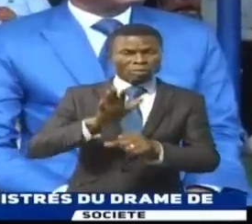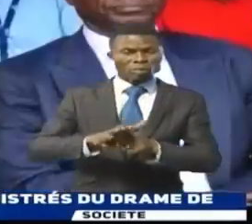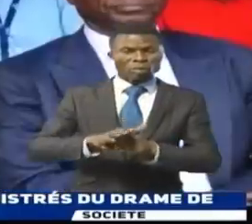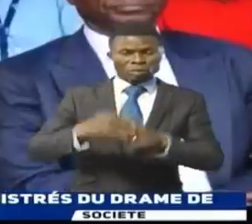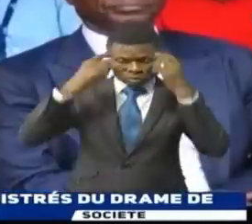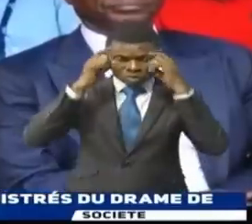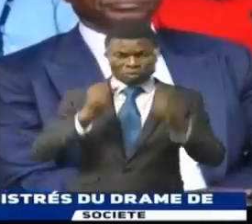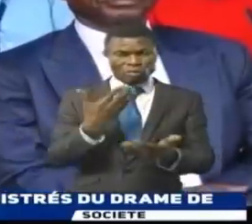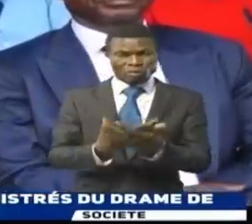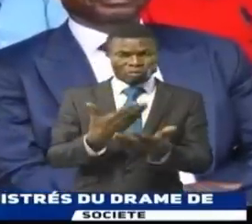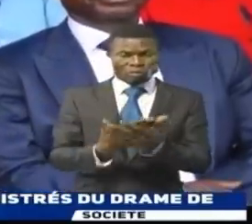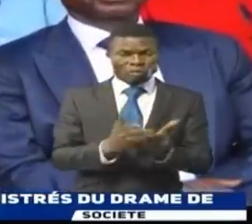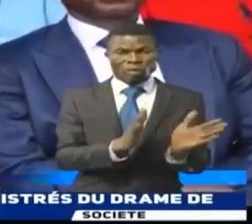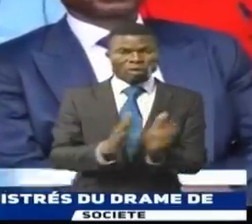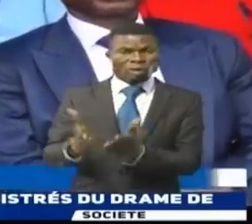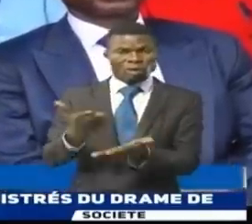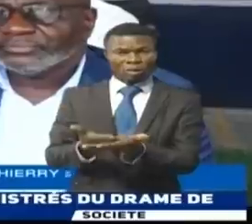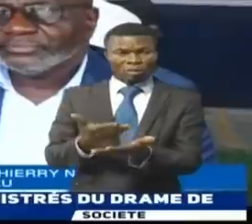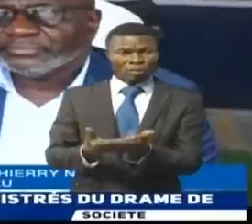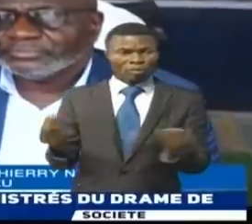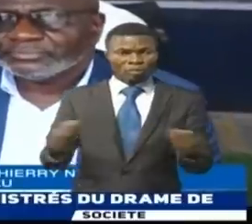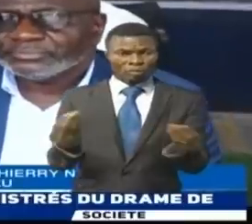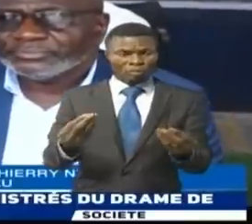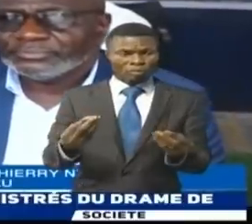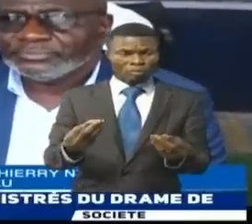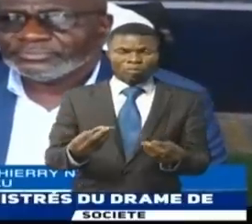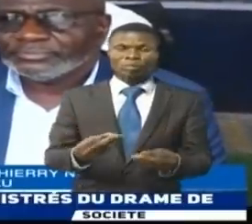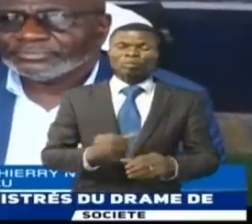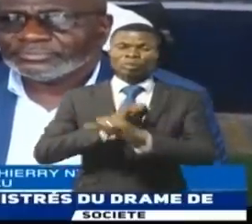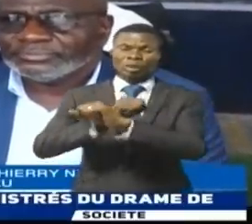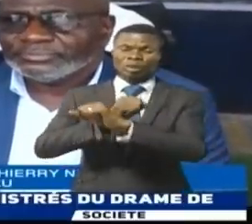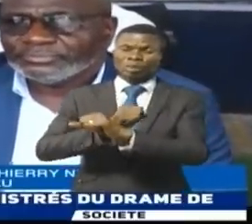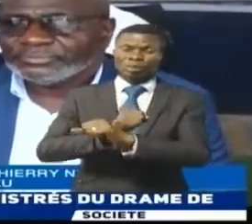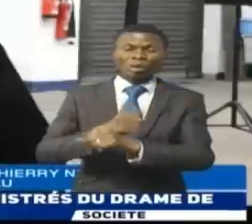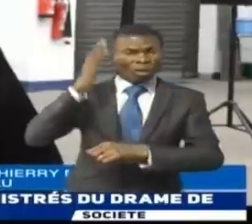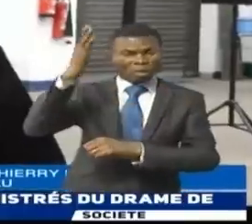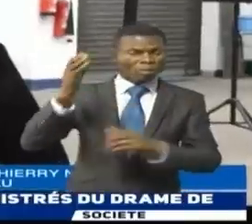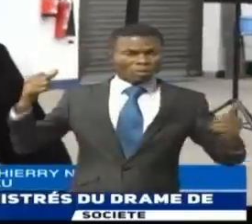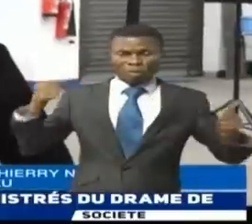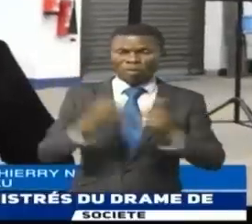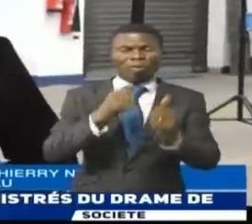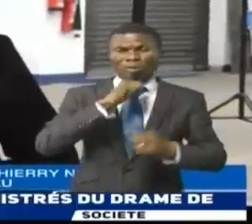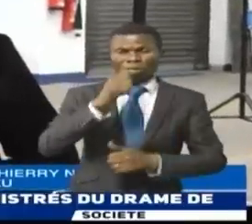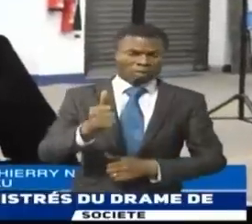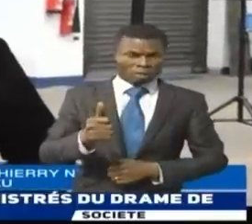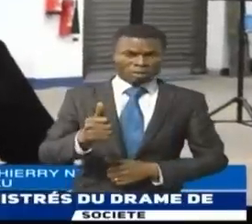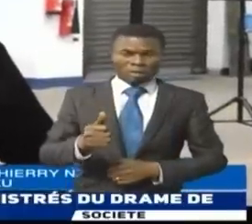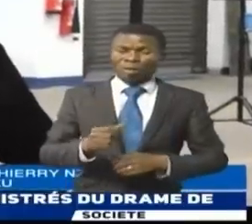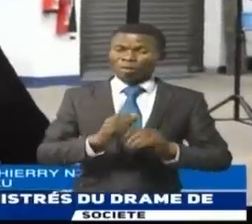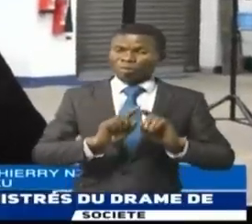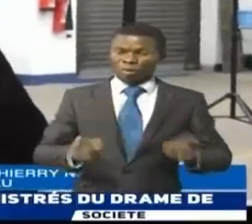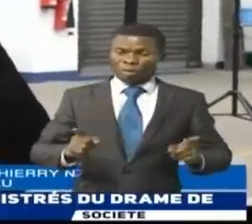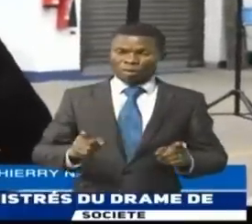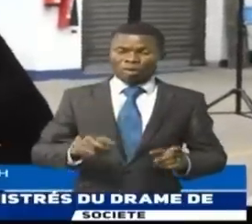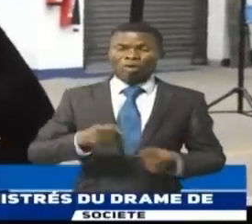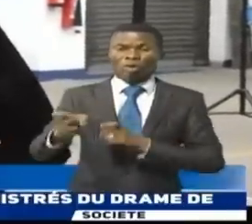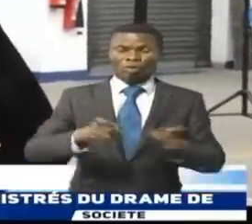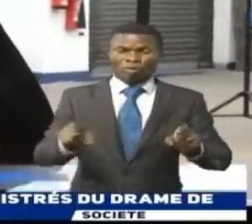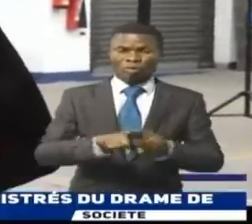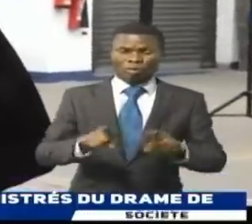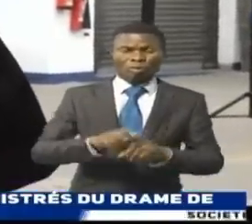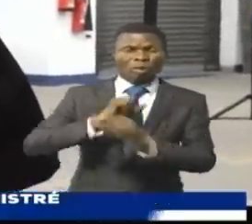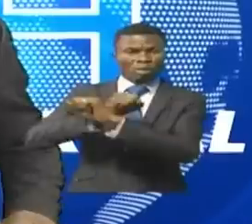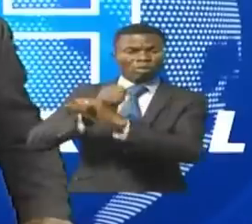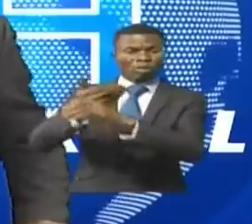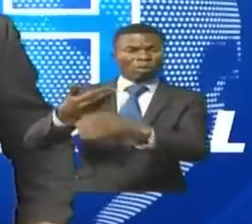mesures urgentes ont été prises en vue de prévenir de tels accidents dans le futur, car gouverner, c'est